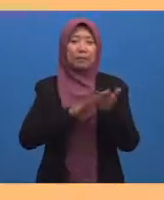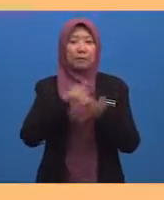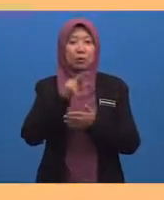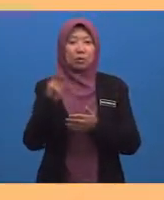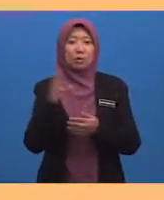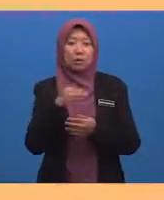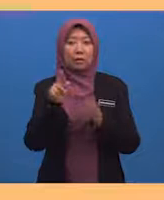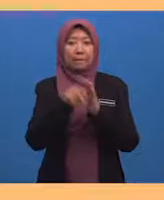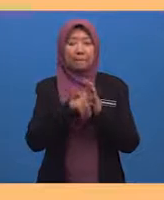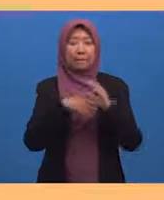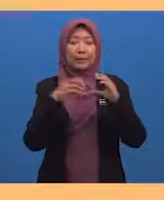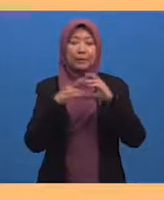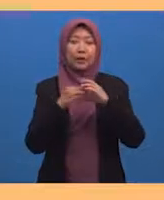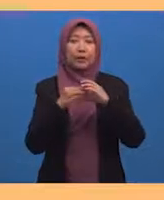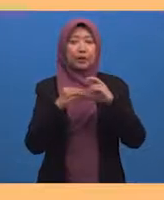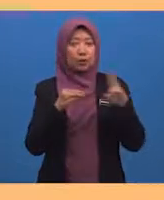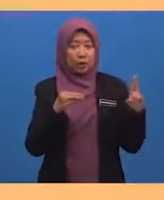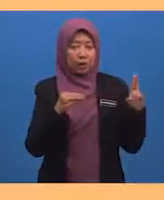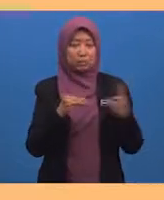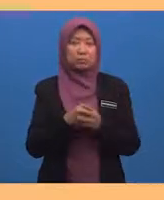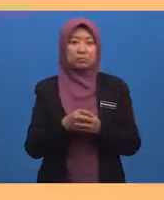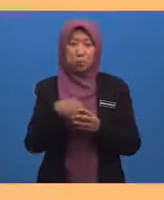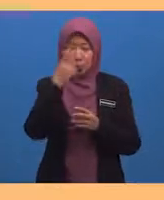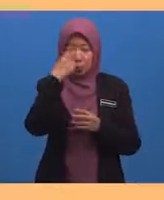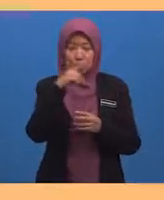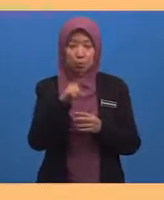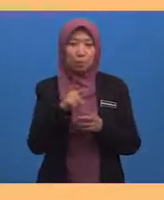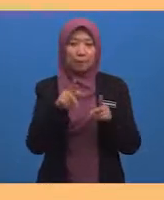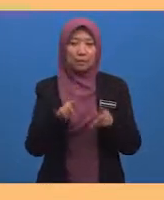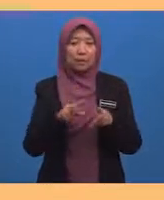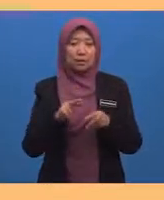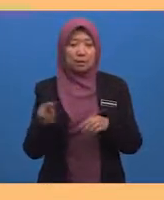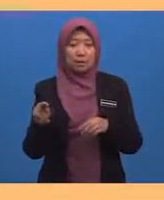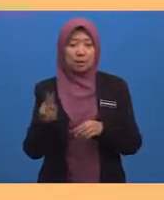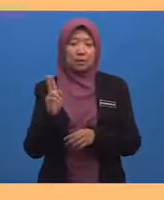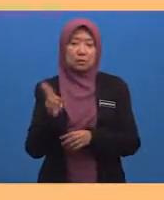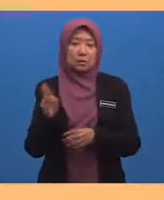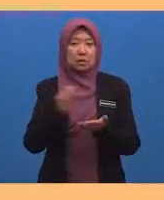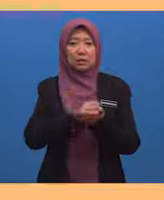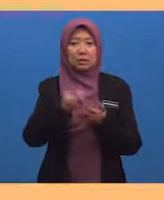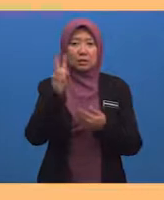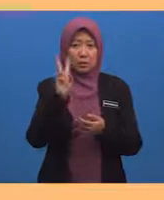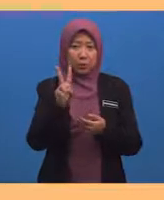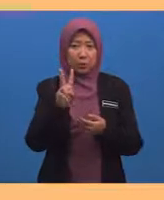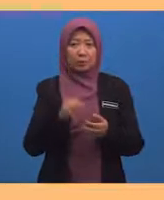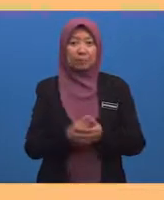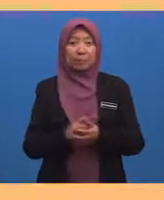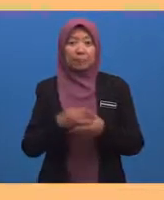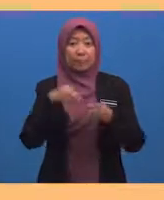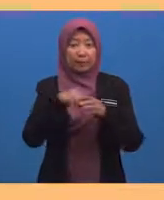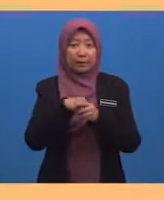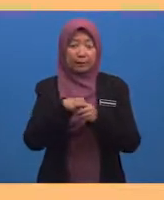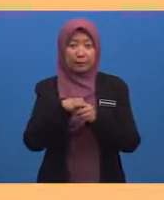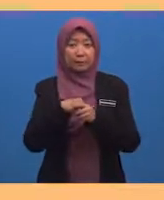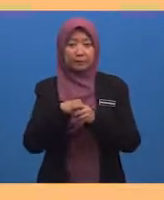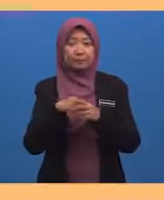pembangunan dan penerokaan untuk mata pelajaran sejarah semester 2. Dalam episod kali